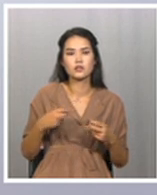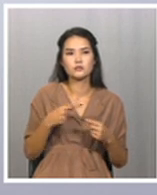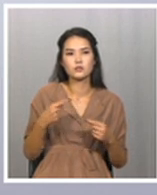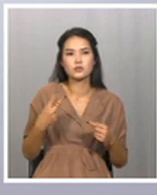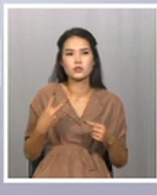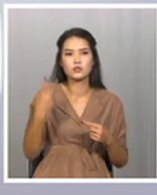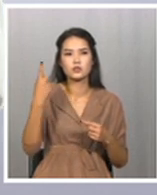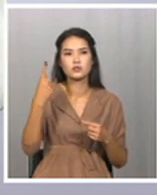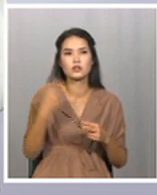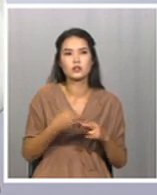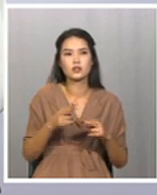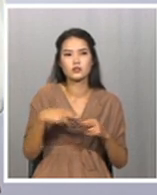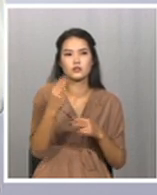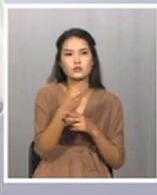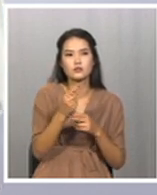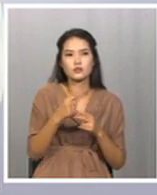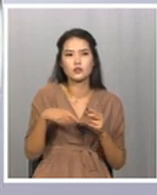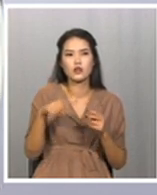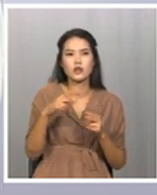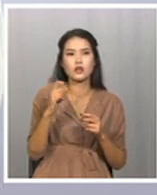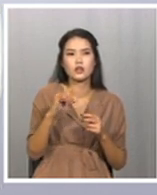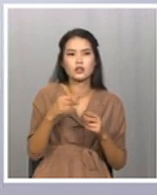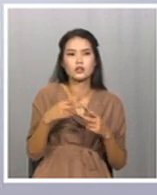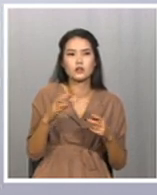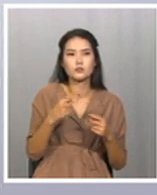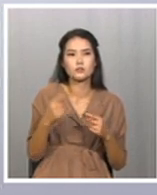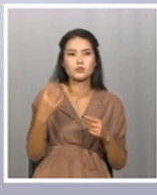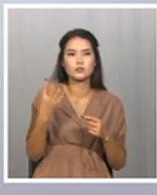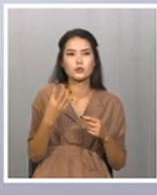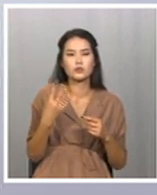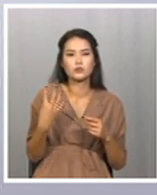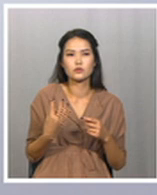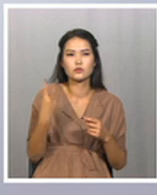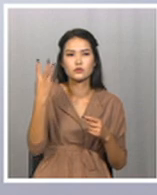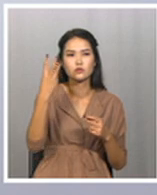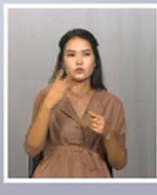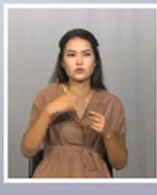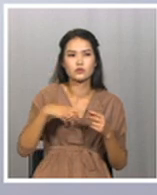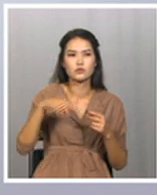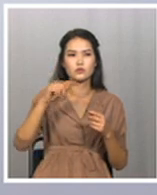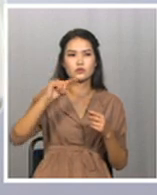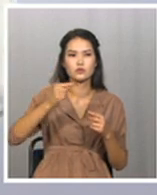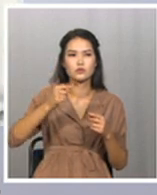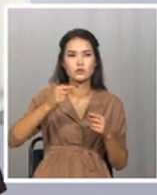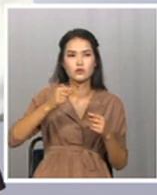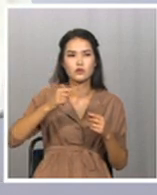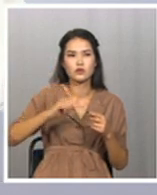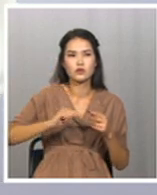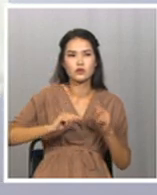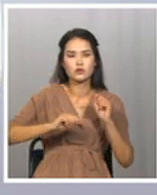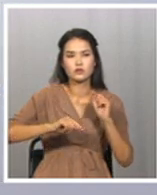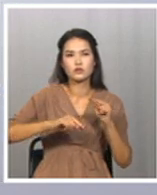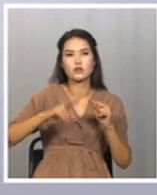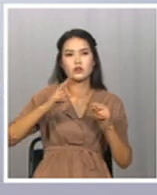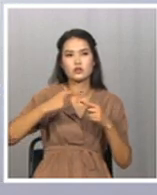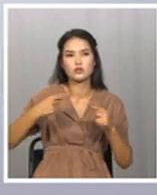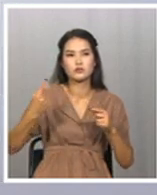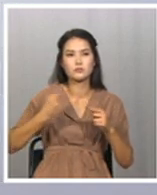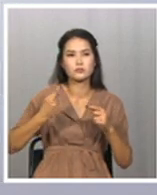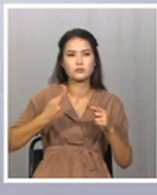болғанда, игірік 0 минус 4-бітін 4-ден 3-ке тең болғанда, және бұрышты коэффициент k 1-ге тең